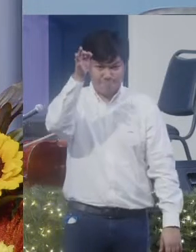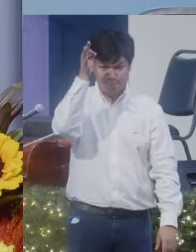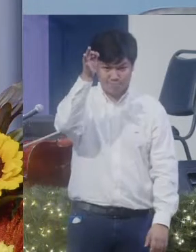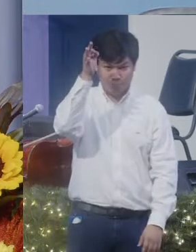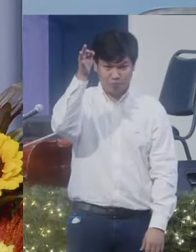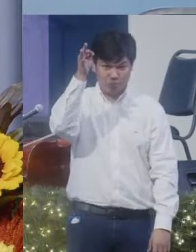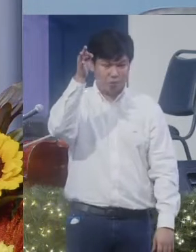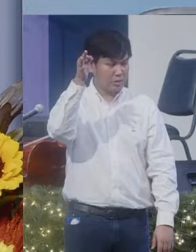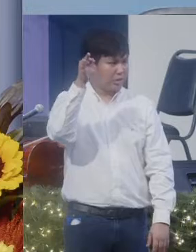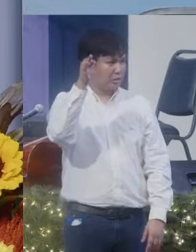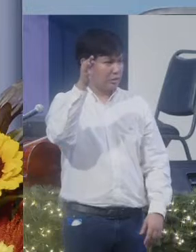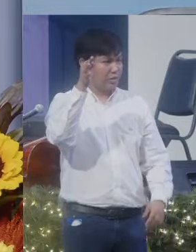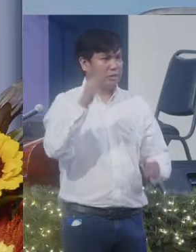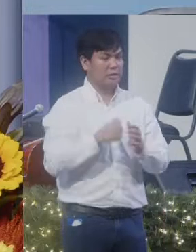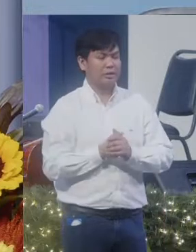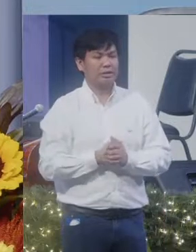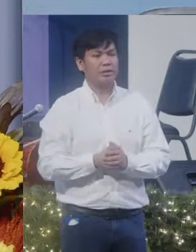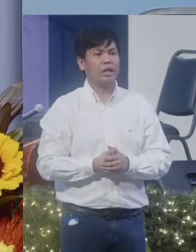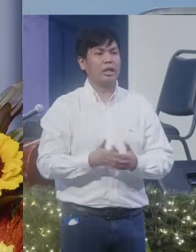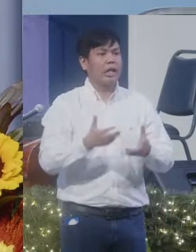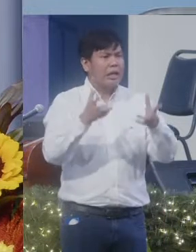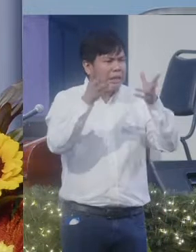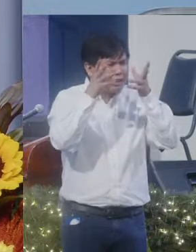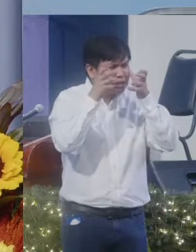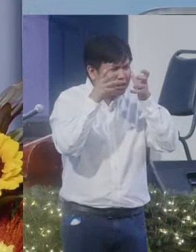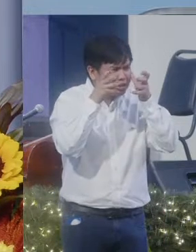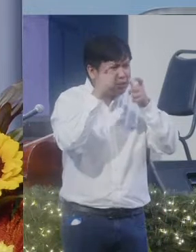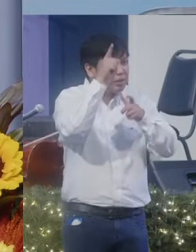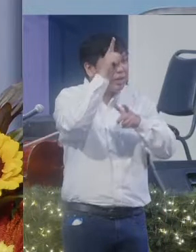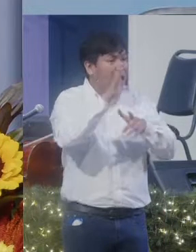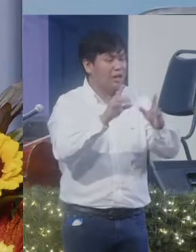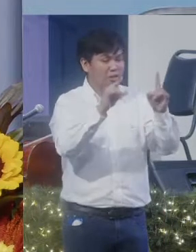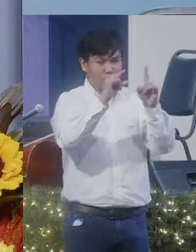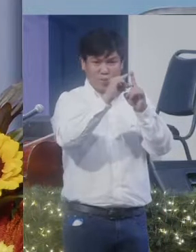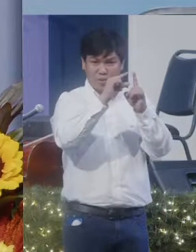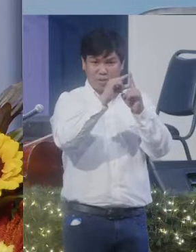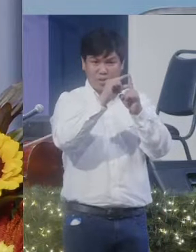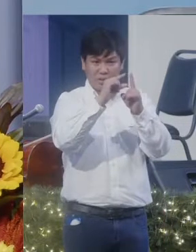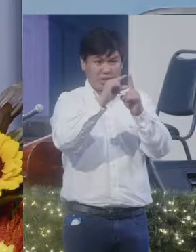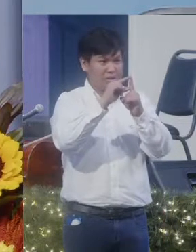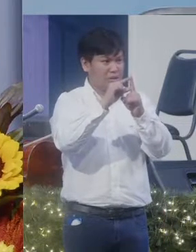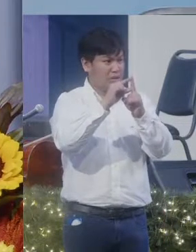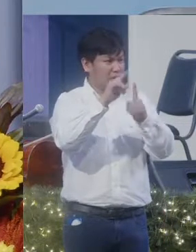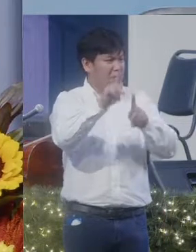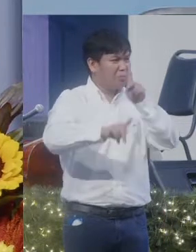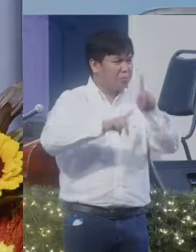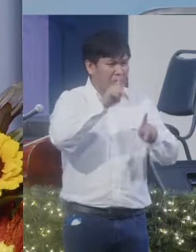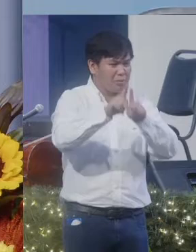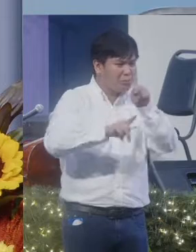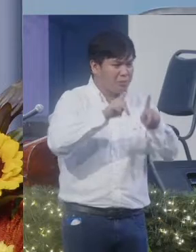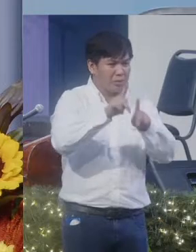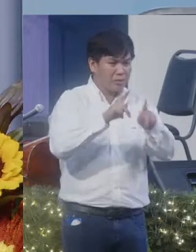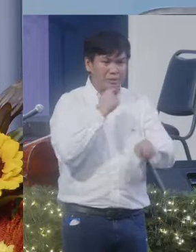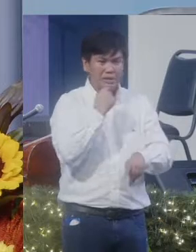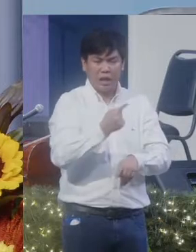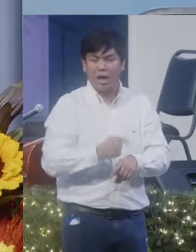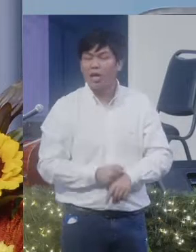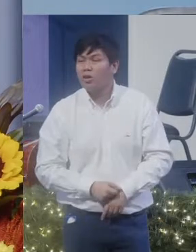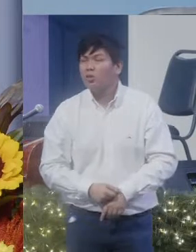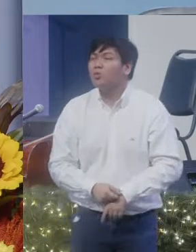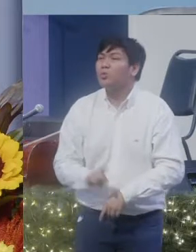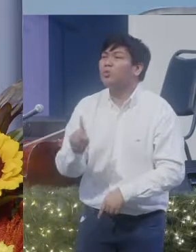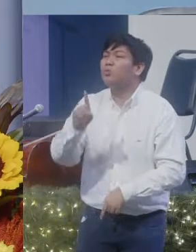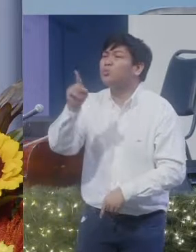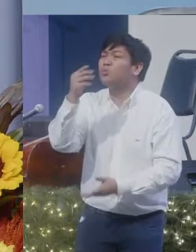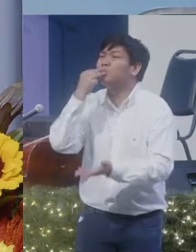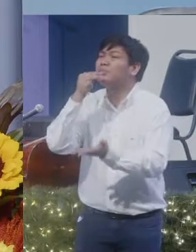they were pressing on Him to hear the Word of God. Doon sa pagkakasabi na yun ni Luke, sinasabi niya sa atin